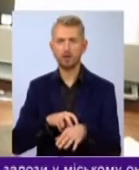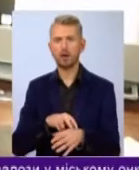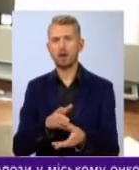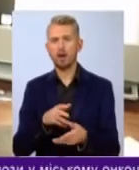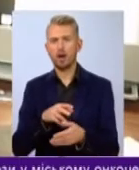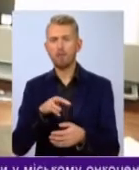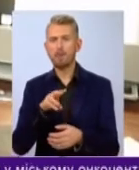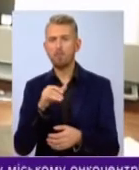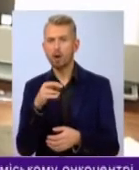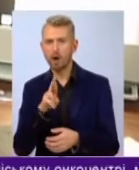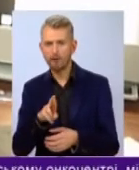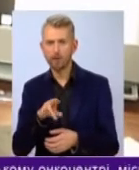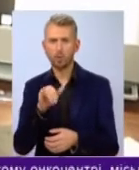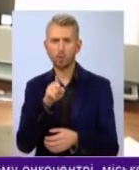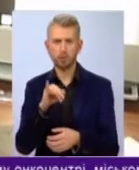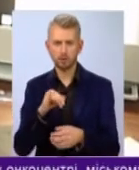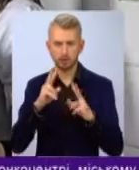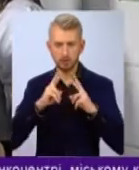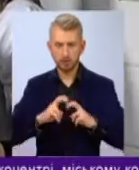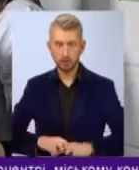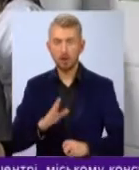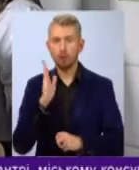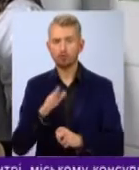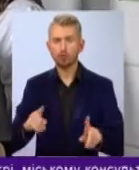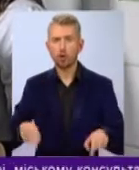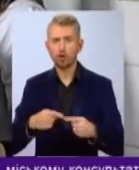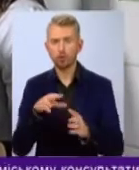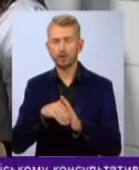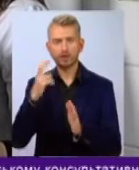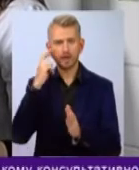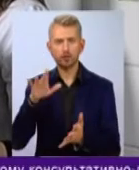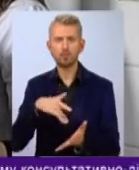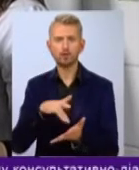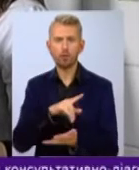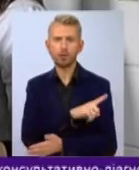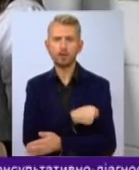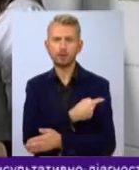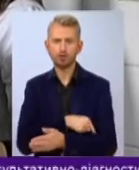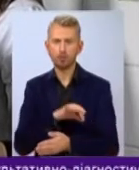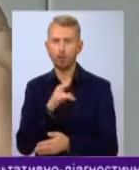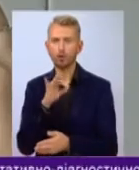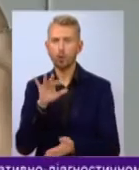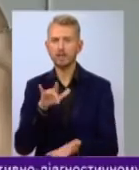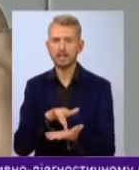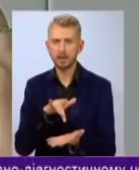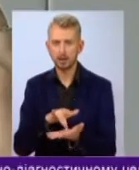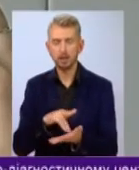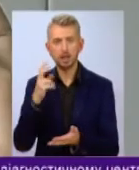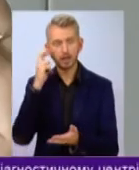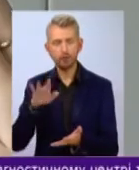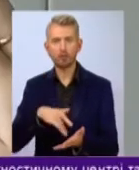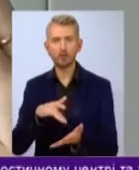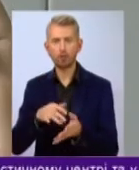мамографією, ультразвуковим дослідженням молочної залози будуть організовані у Київському міському клінічному онкологічному центрі, Київському